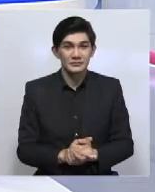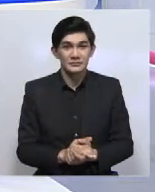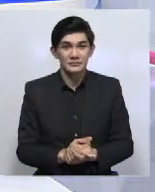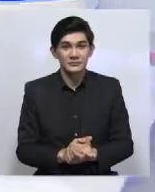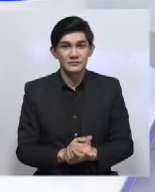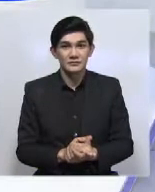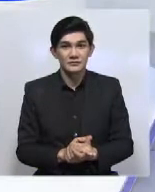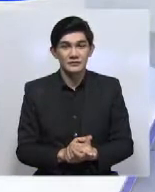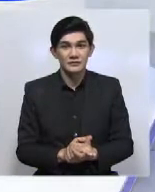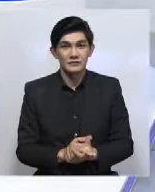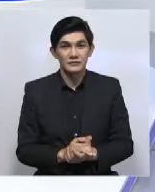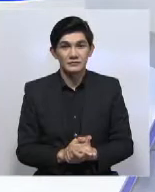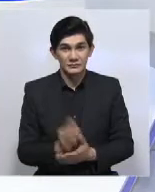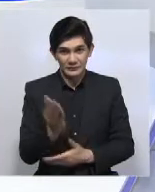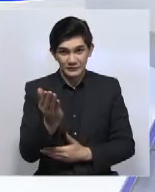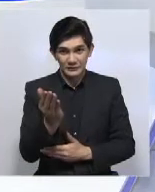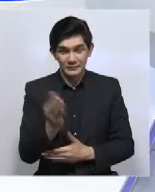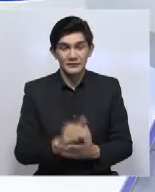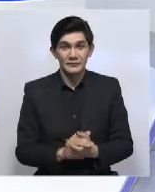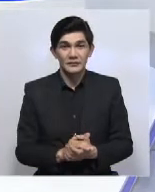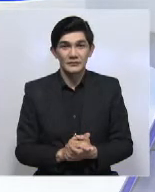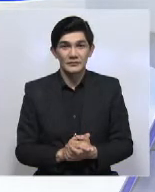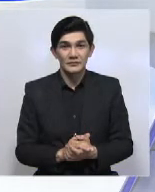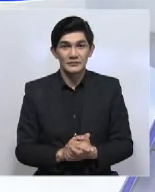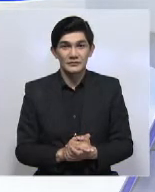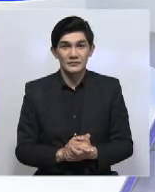ากพื้นที่จังหวัดปัตตานีคุณมาสุภาคะเชิญค่ะ